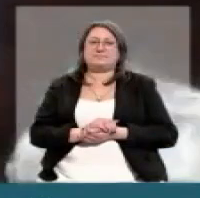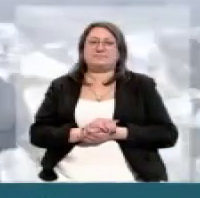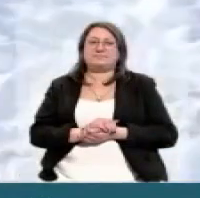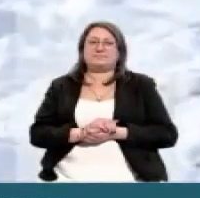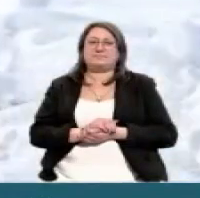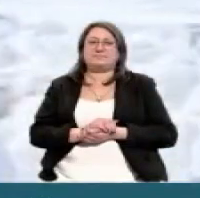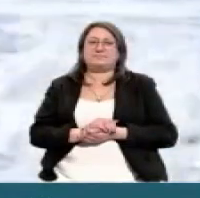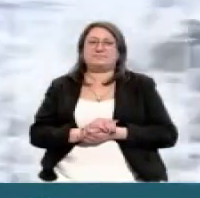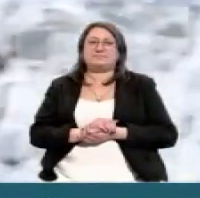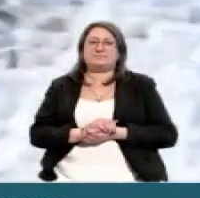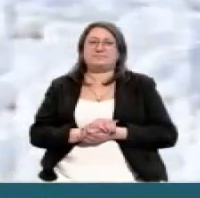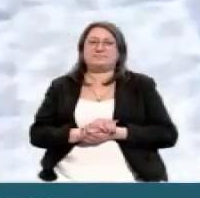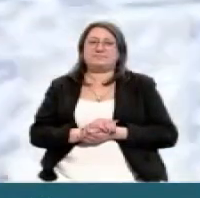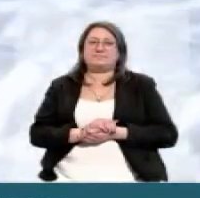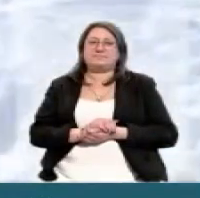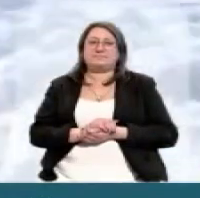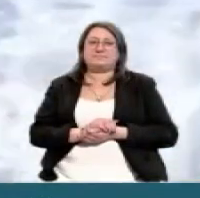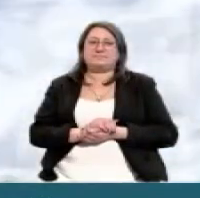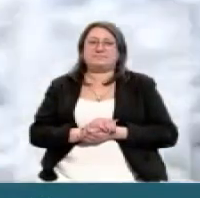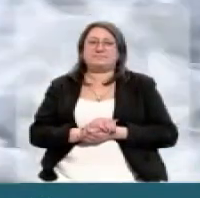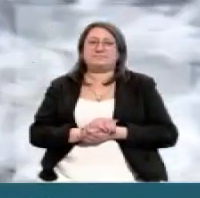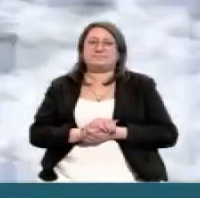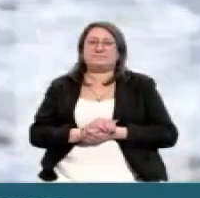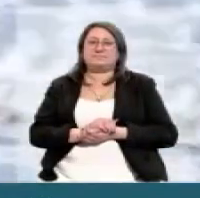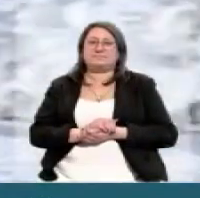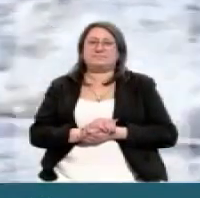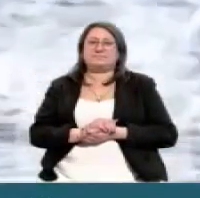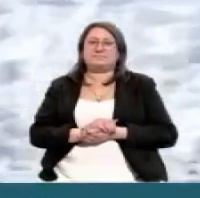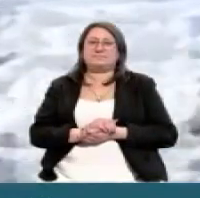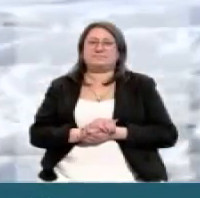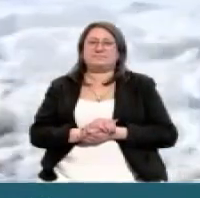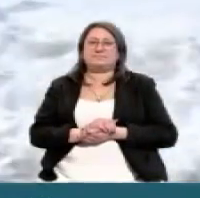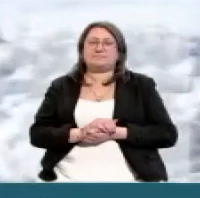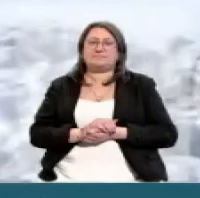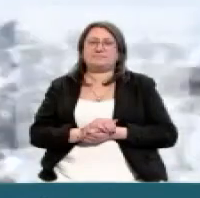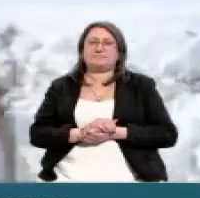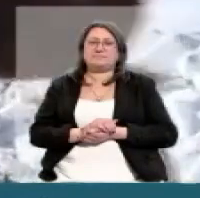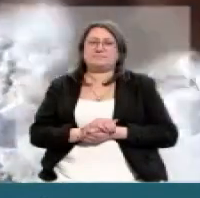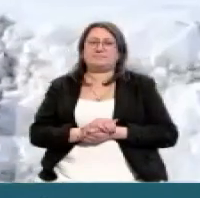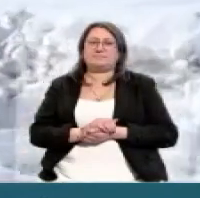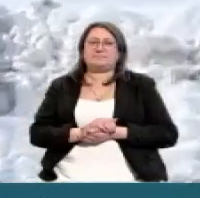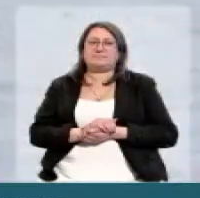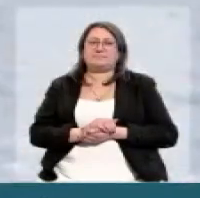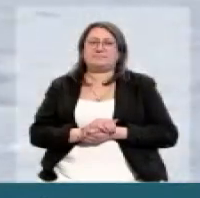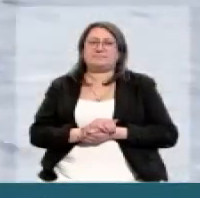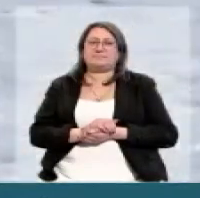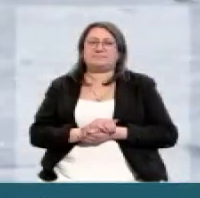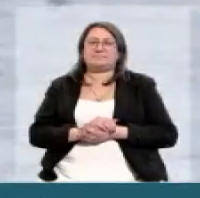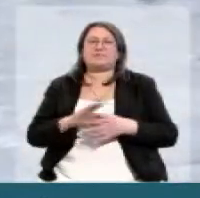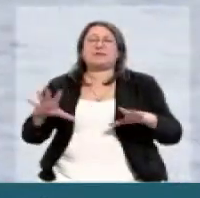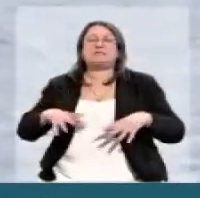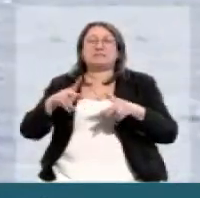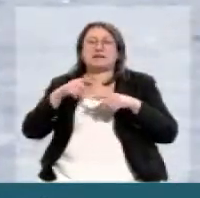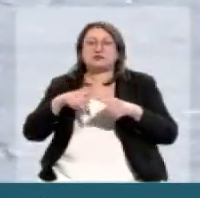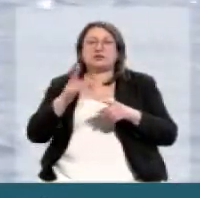номердегі Думан, Думан, шығыңыздар, мына жақта мына алдыда отырған адамдар шығыңыздаршы өтініш. Шығыңыздар, шығыңыздар. Ұлы Наурыз